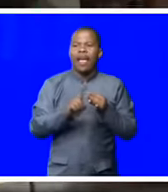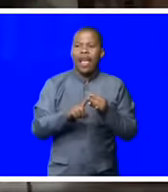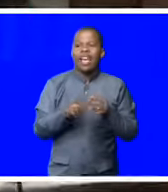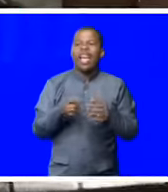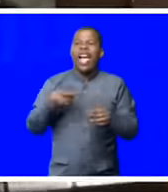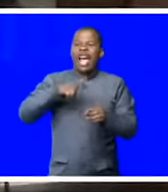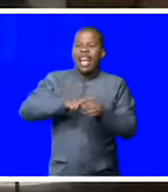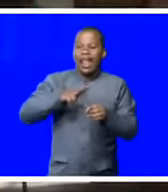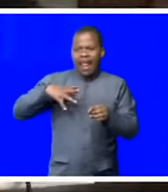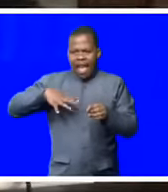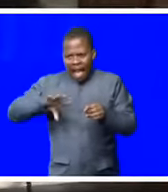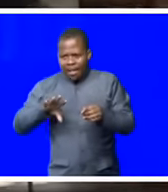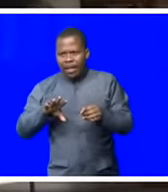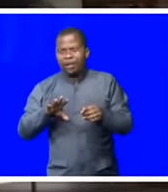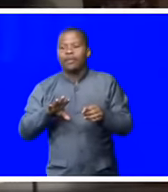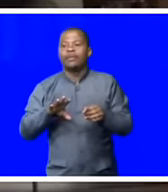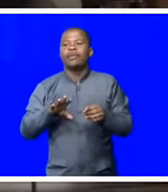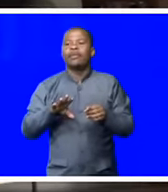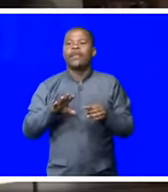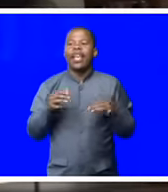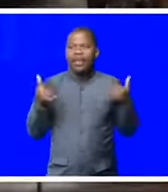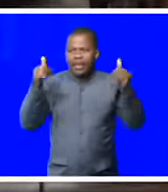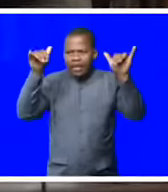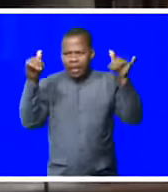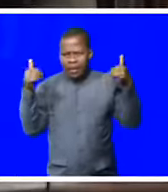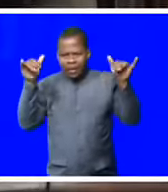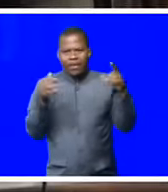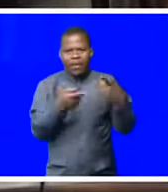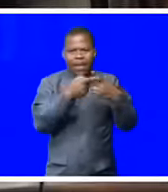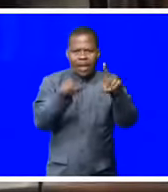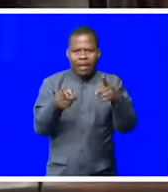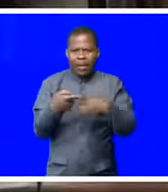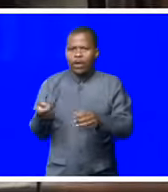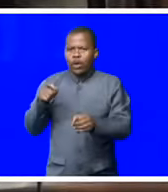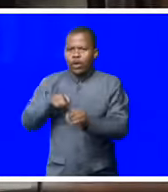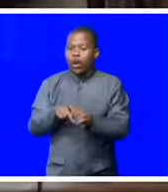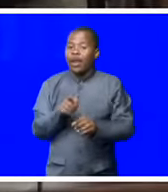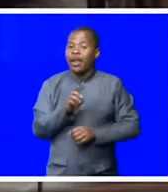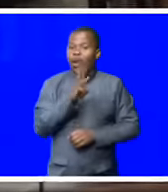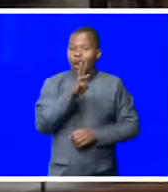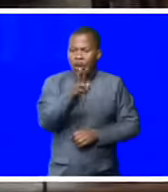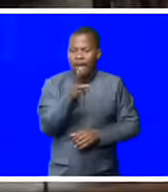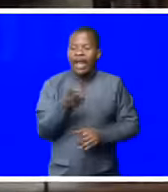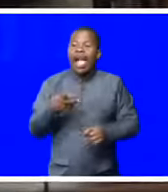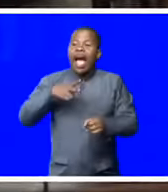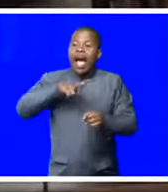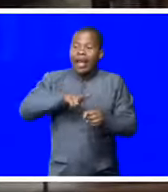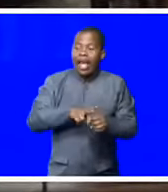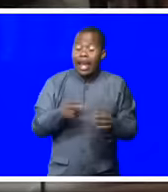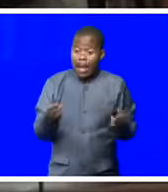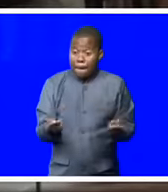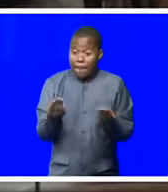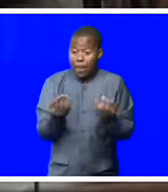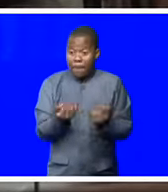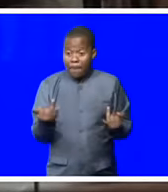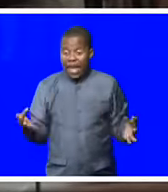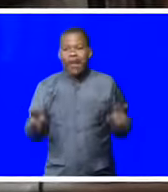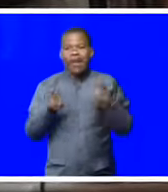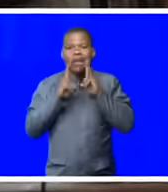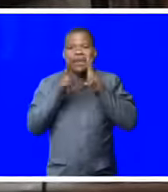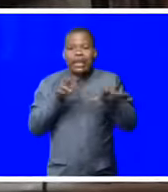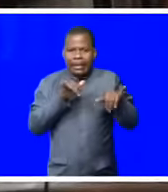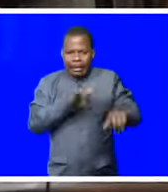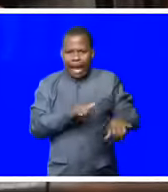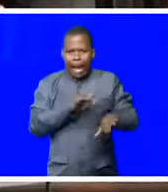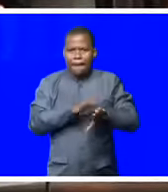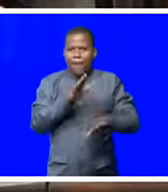spectacular event for lack of a better word and it is also a camping expedition for the